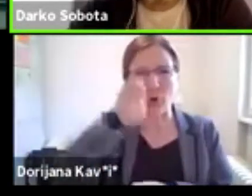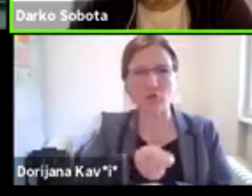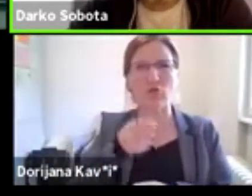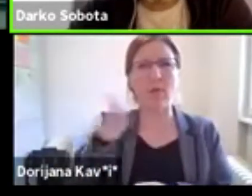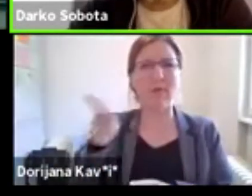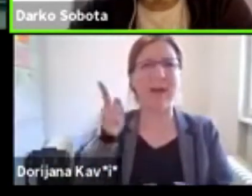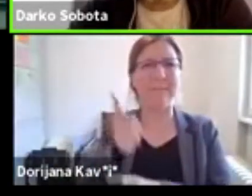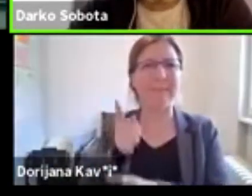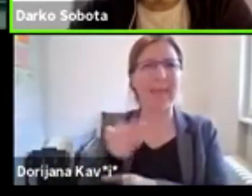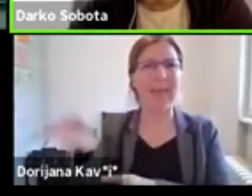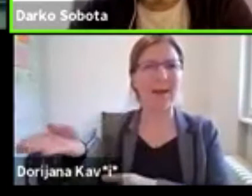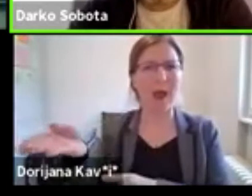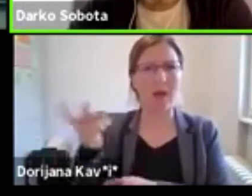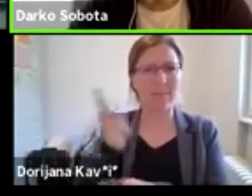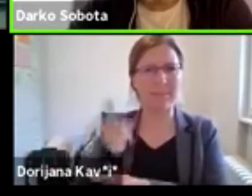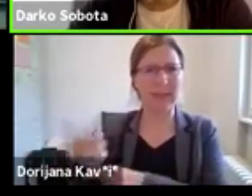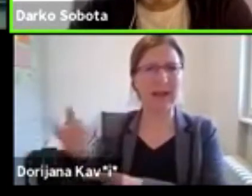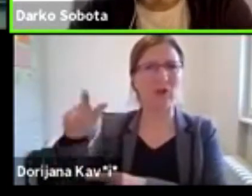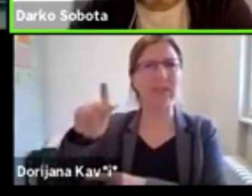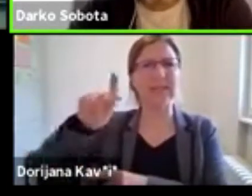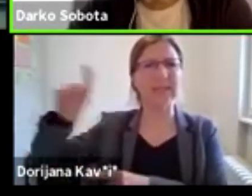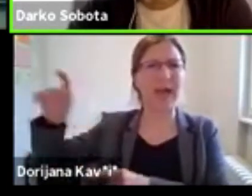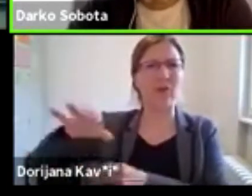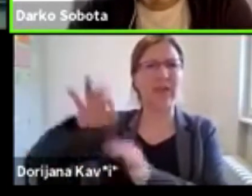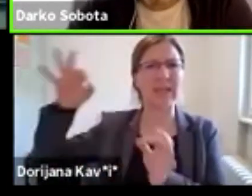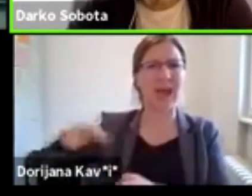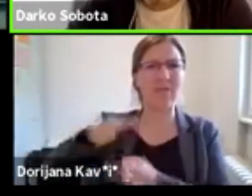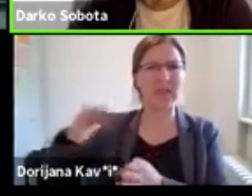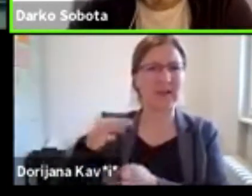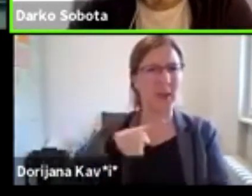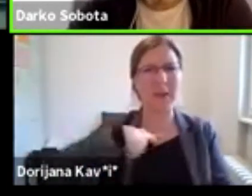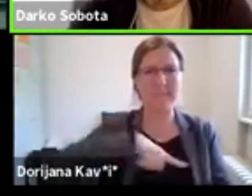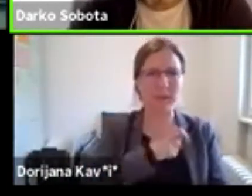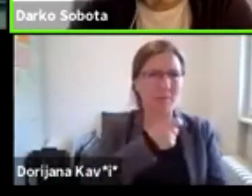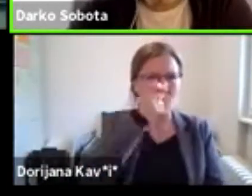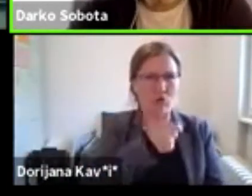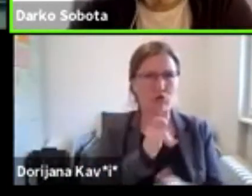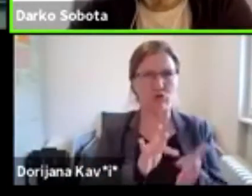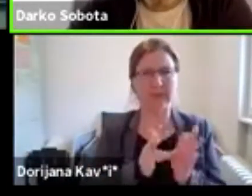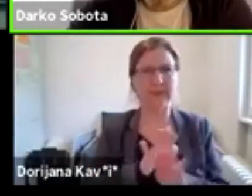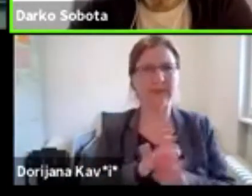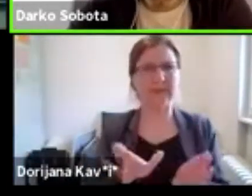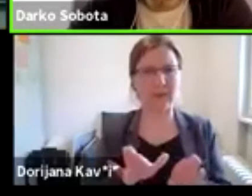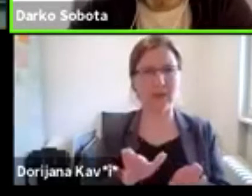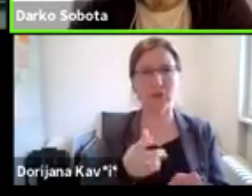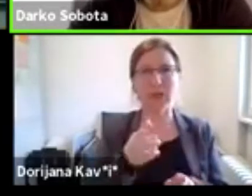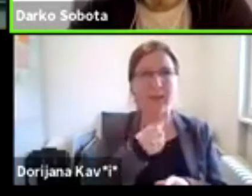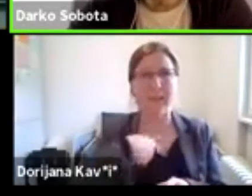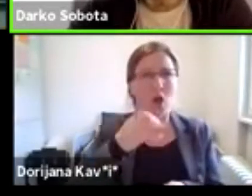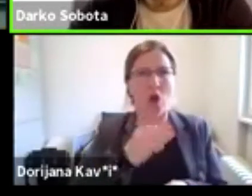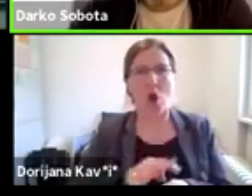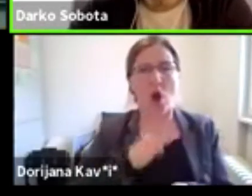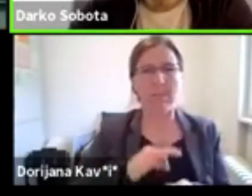koje je preporučio Zavod za javno zdravstvo, zaista ga se pridržavamo. Od toga da mi kao stručnjaci nosimo maske